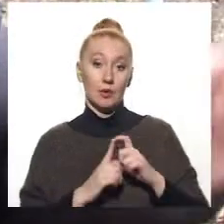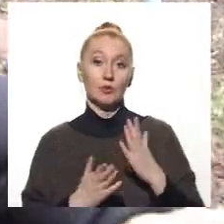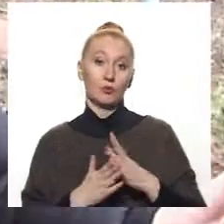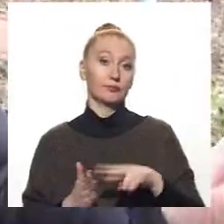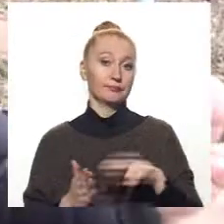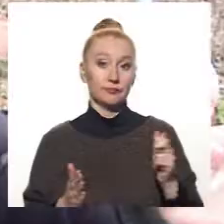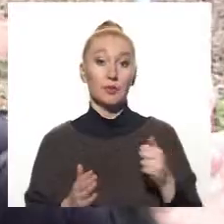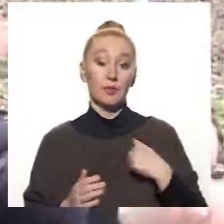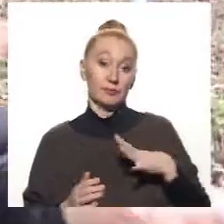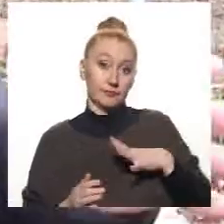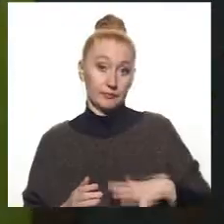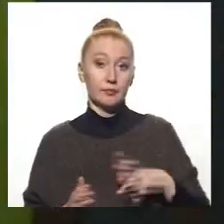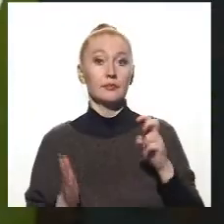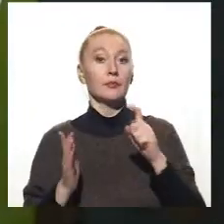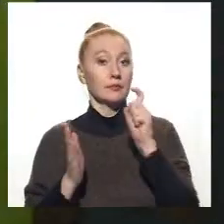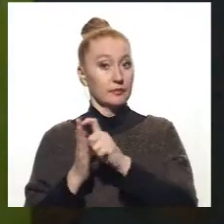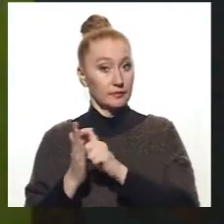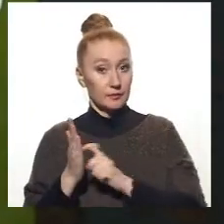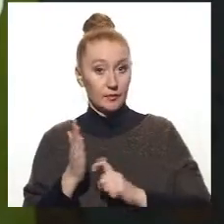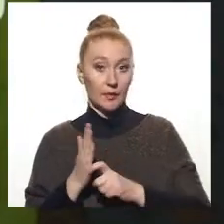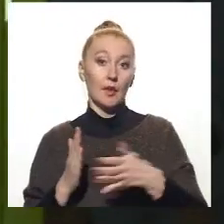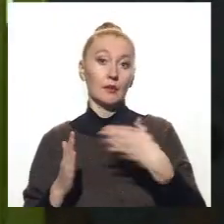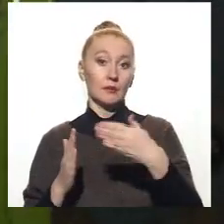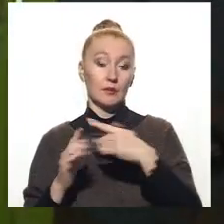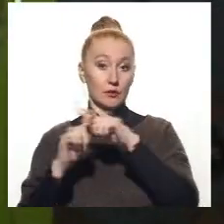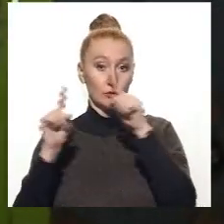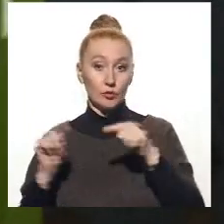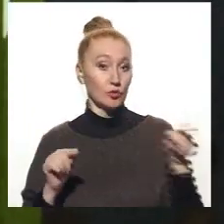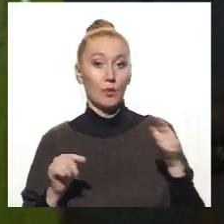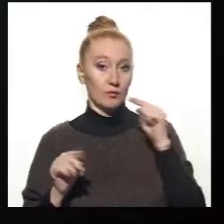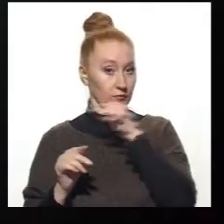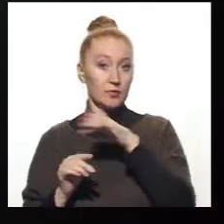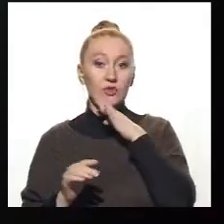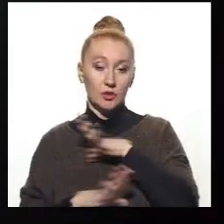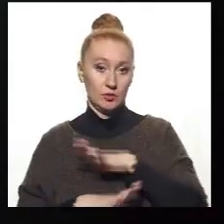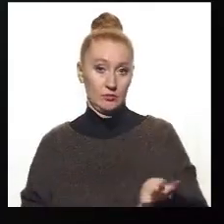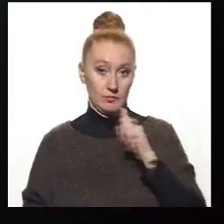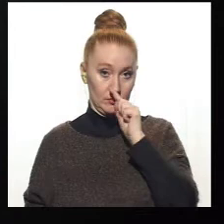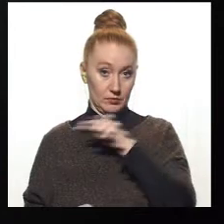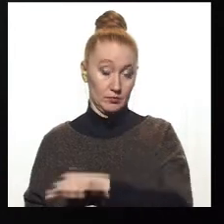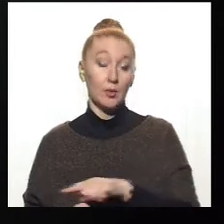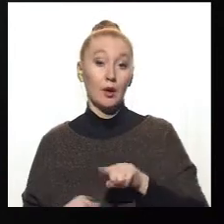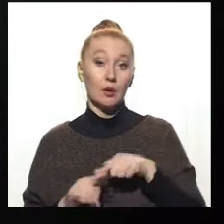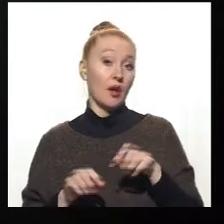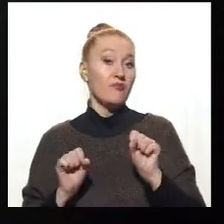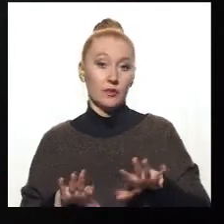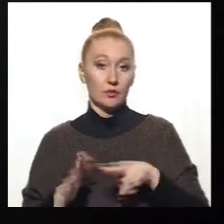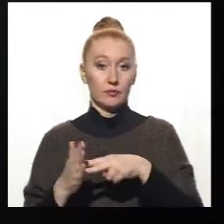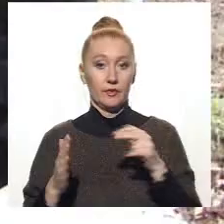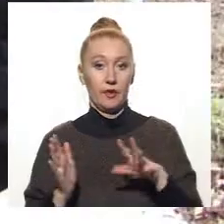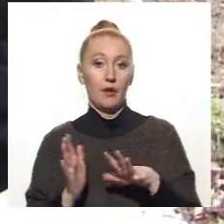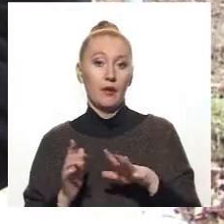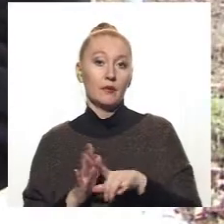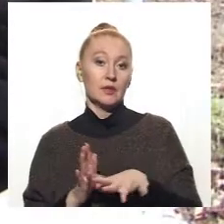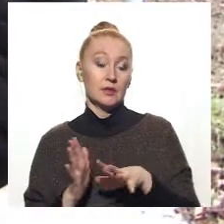Я був змушений взяти зварювальний апарат та заварити щиток, щоб вона не мала доступ. Я просто не дав їй можливості відключити мене на